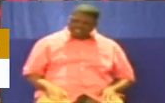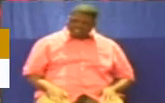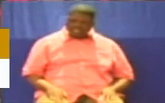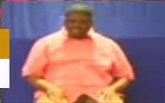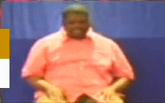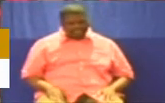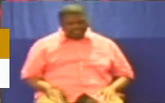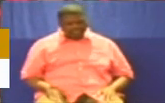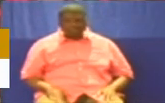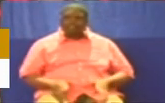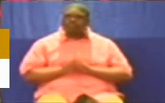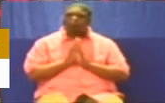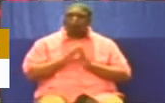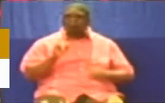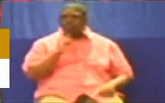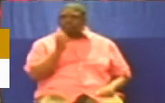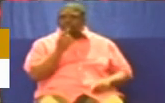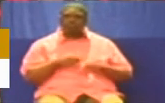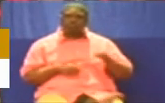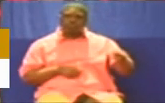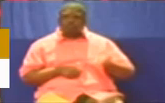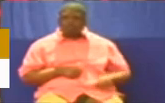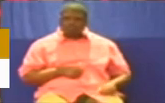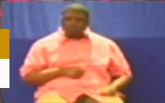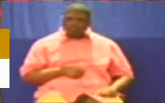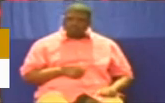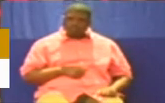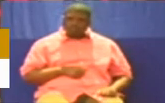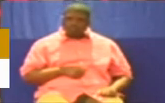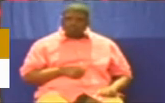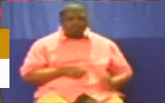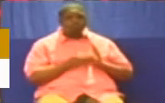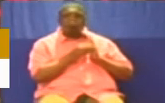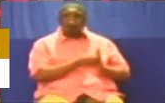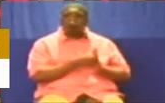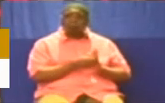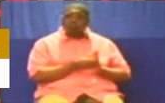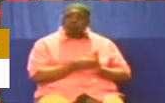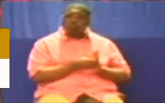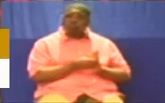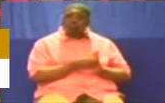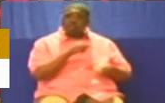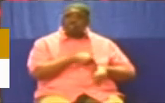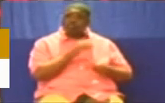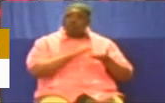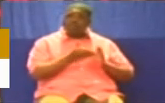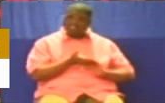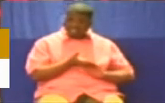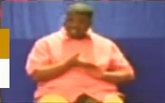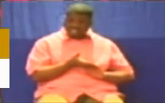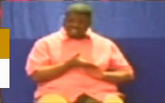Kilimo, tunakushukuru sana kwa majibu hayo mazuri. Mheshimiwa Spika, wakati mwafaka